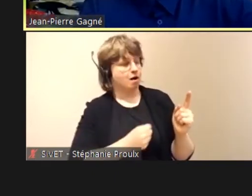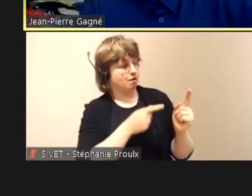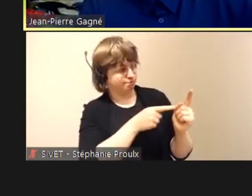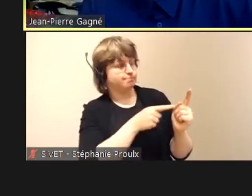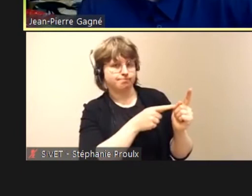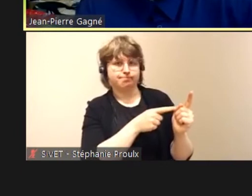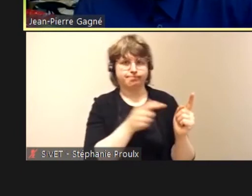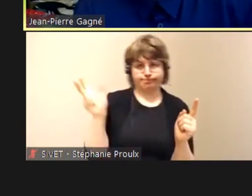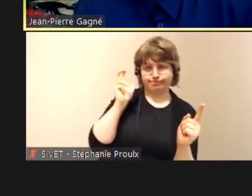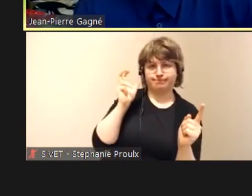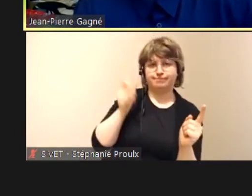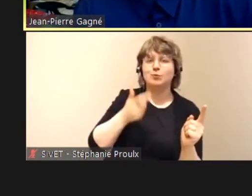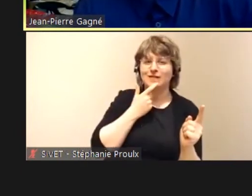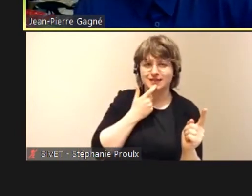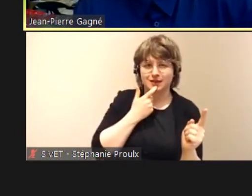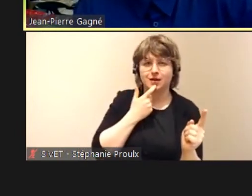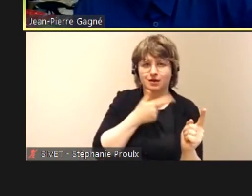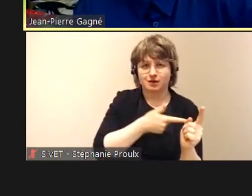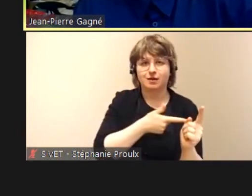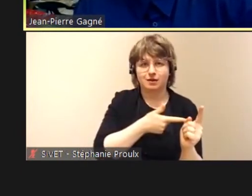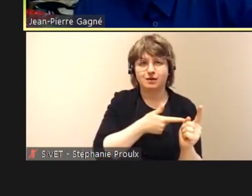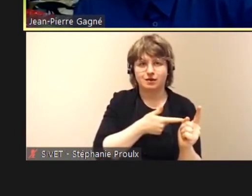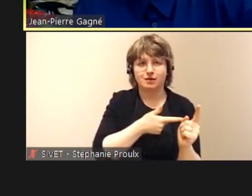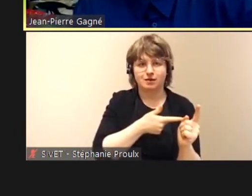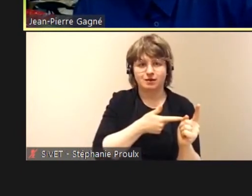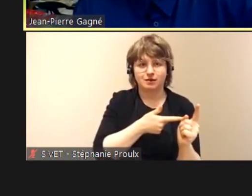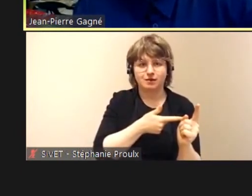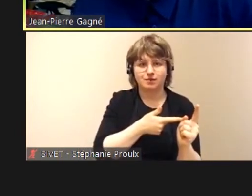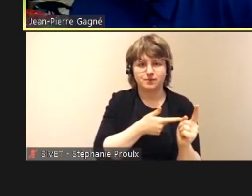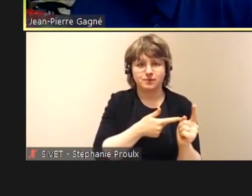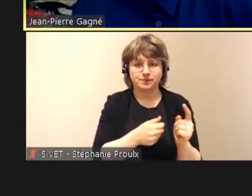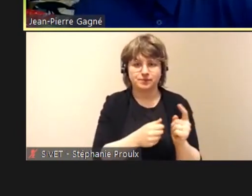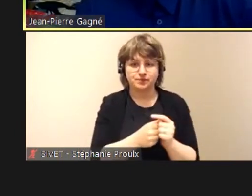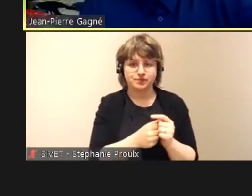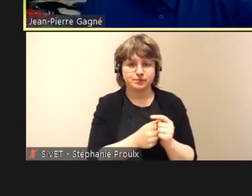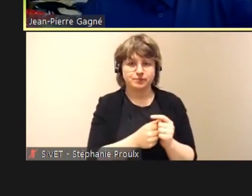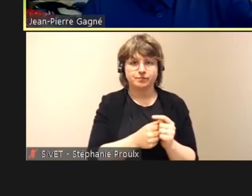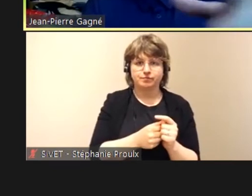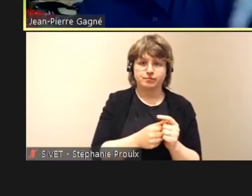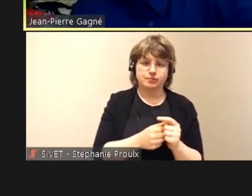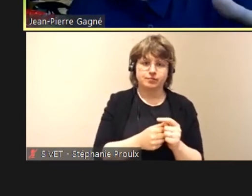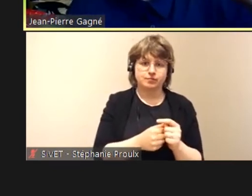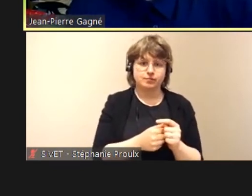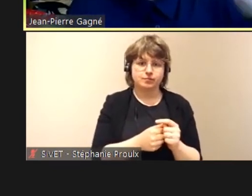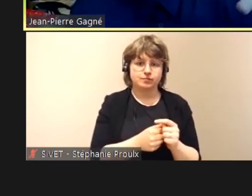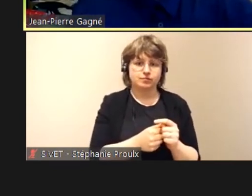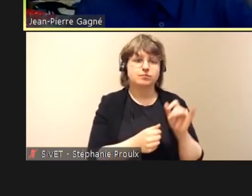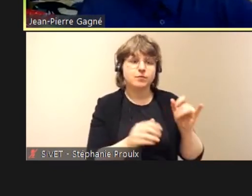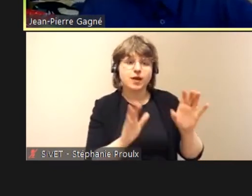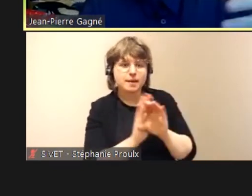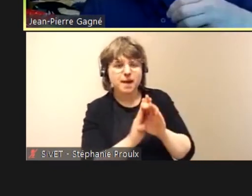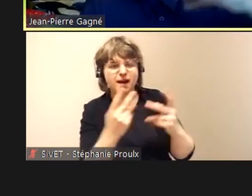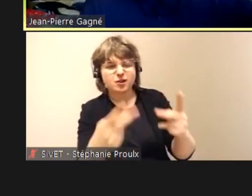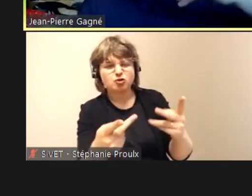porter, plus que la personne, le son de notre parole va être plus fort. dans ses oreilles. Alors ça, cette image-là, elle est